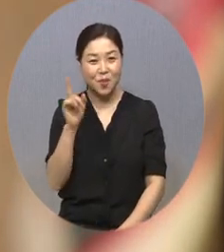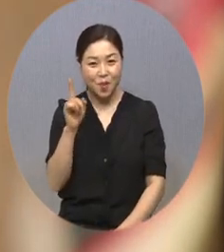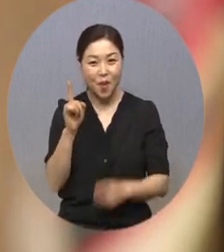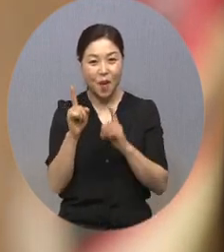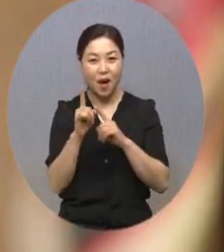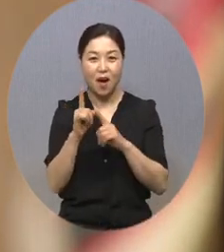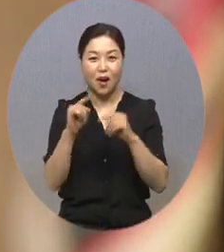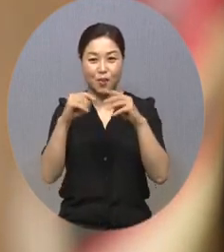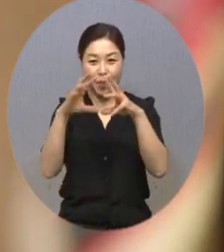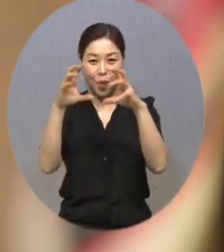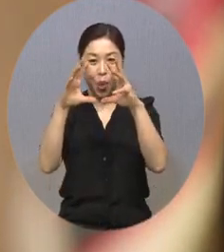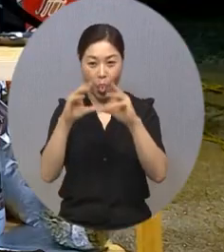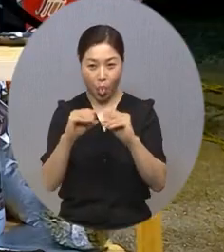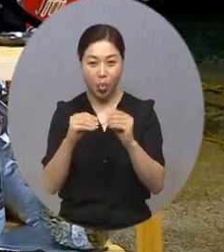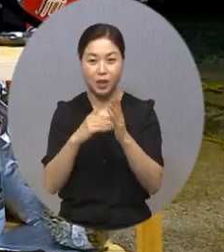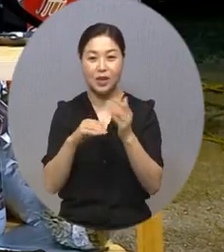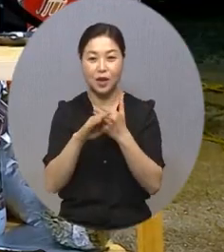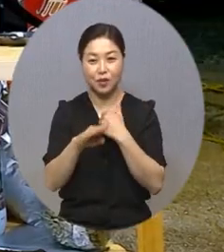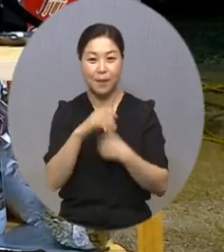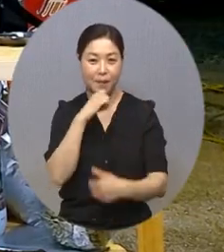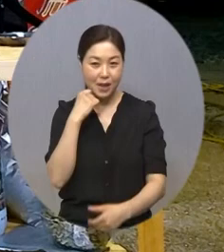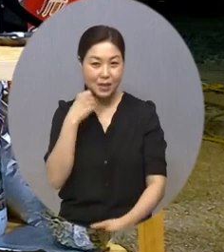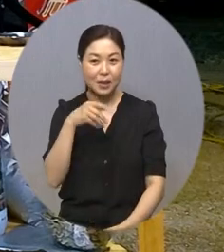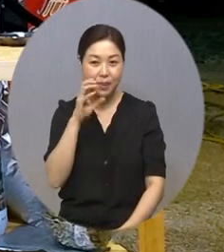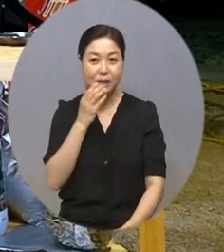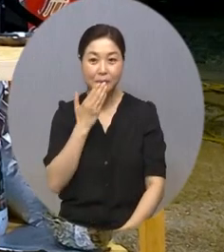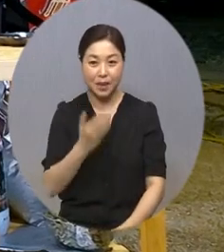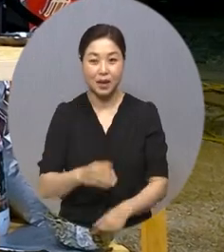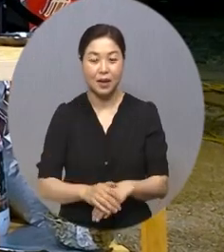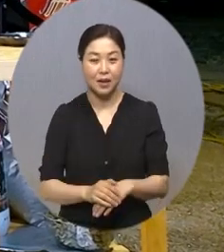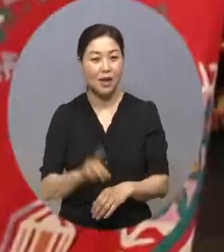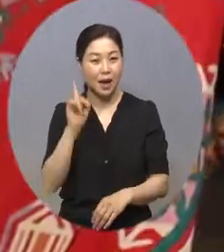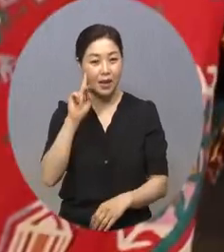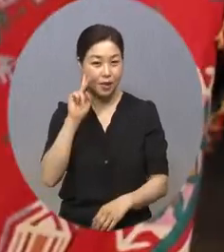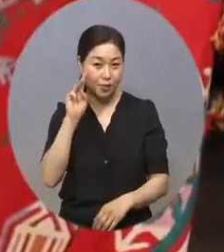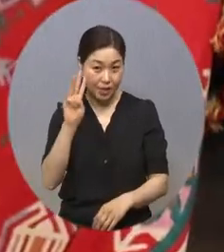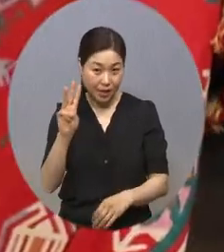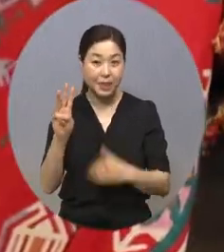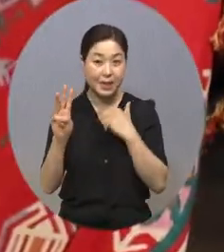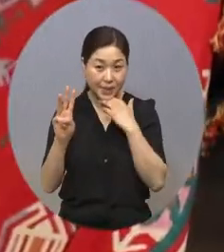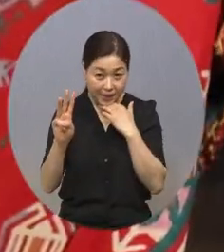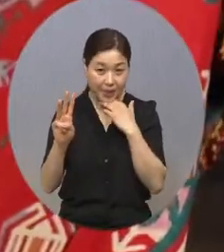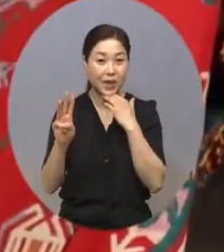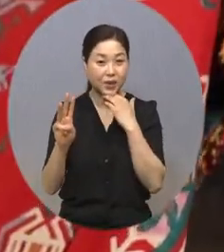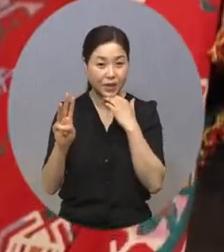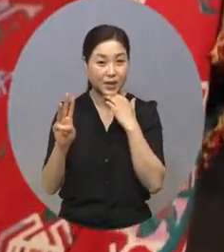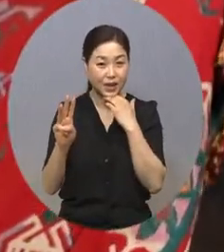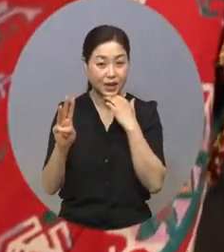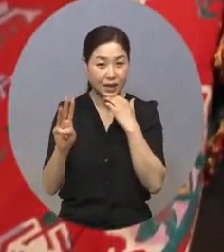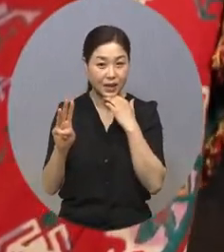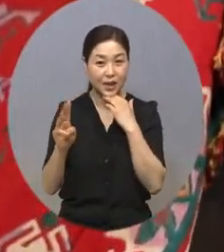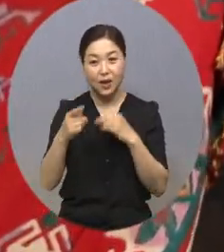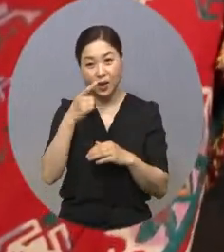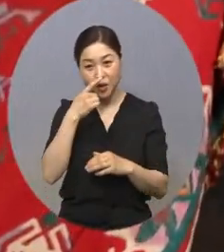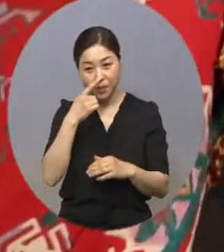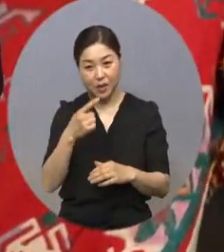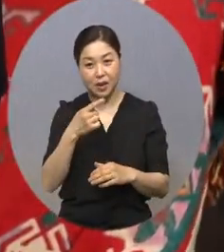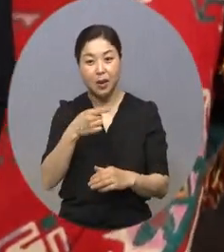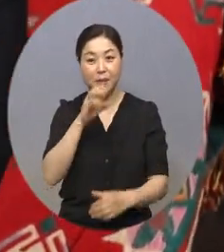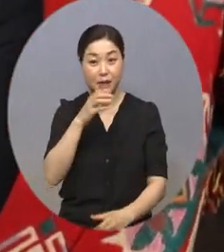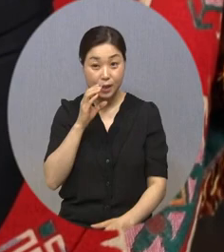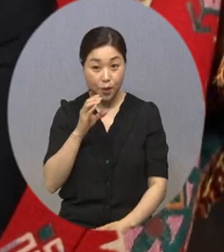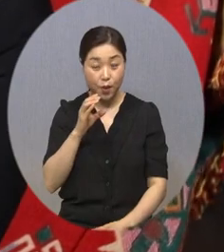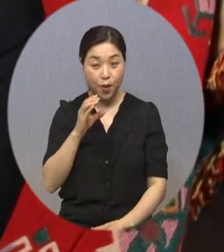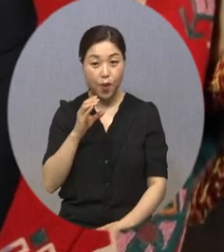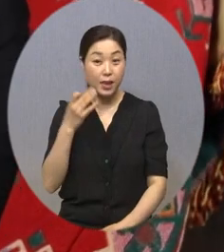맛있는 허벌 즐길 수 있어 그래서 산이 소풍 폭우에도 일할수 후에 마시고 하니 주일에